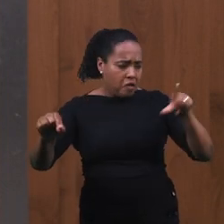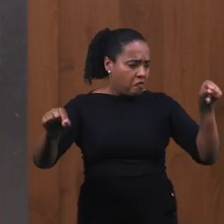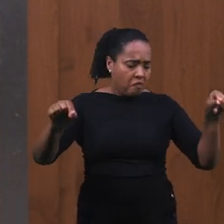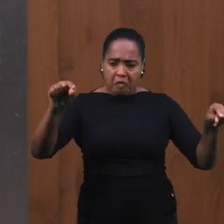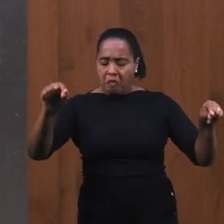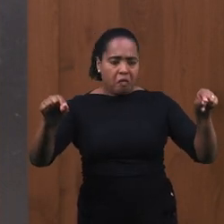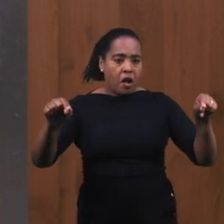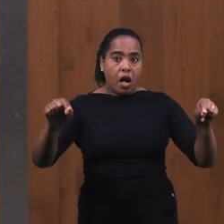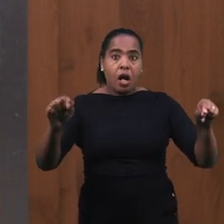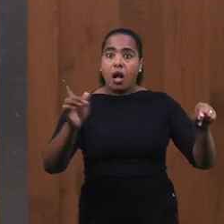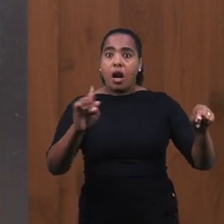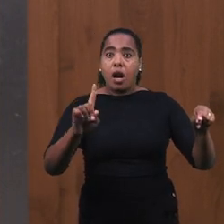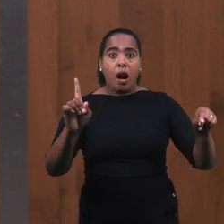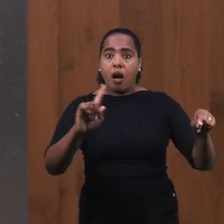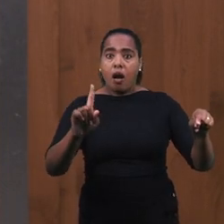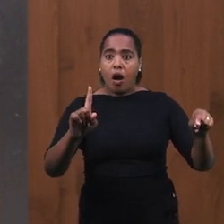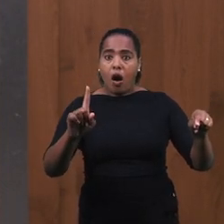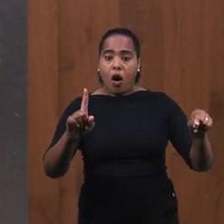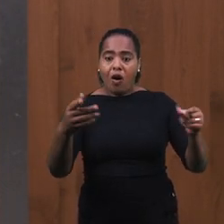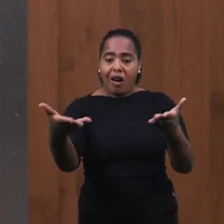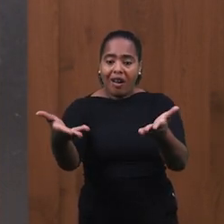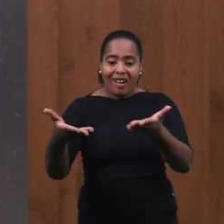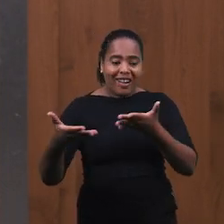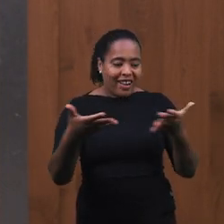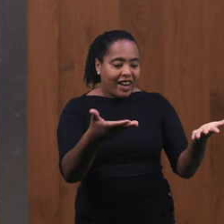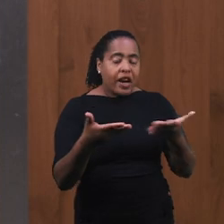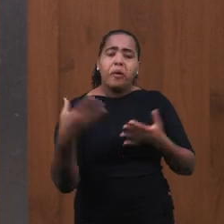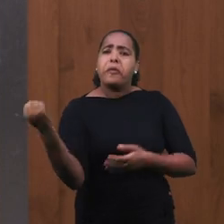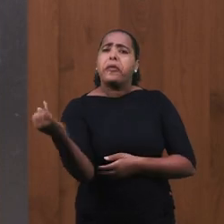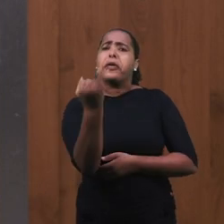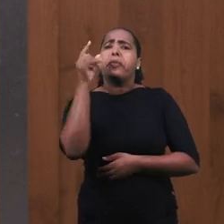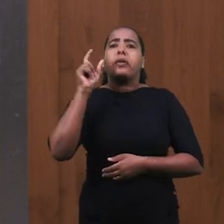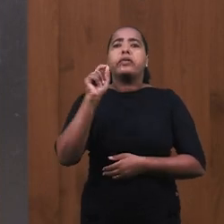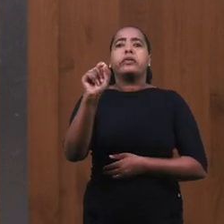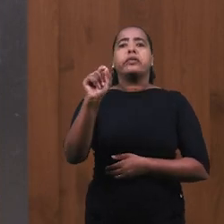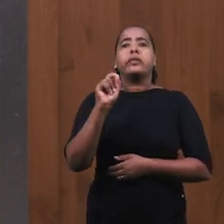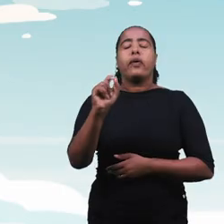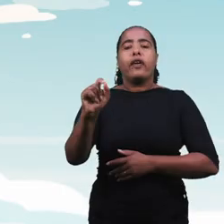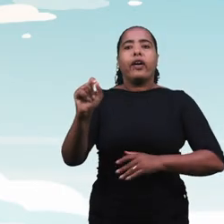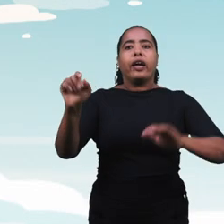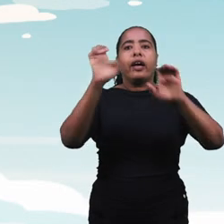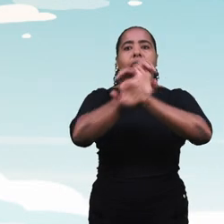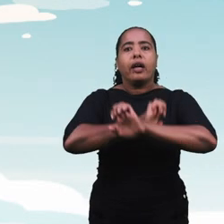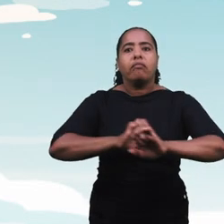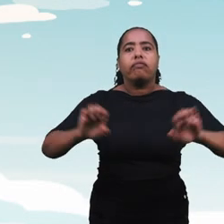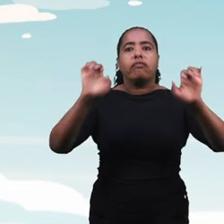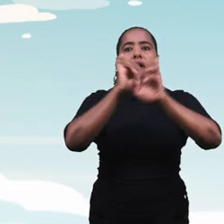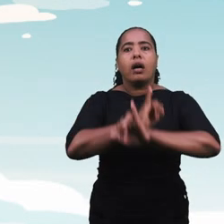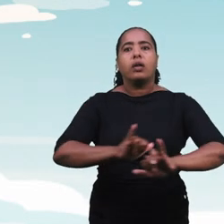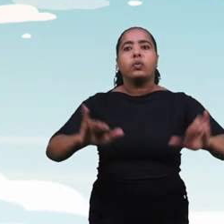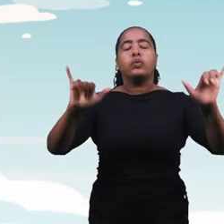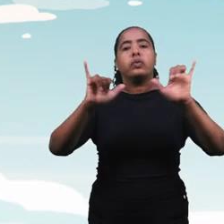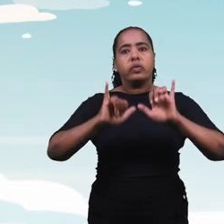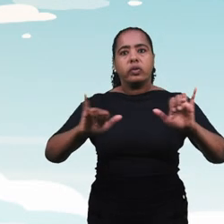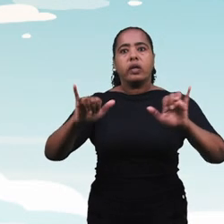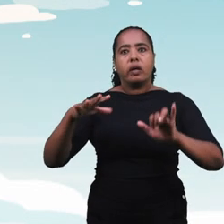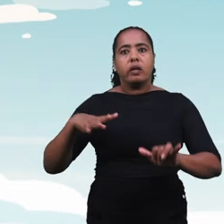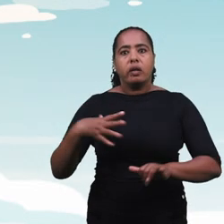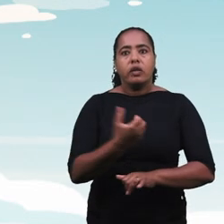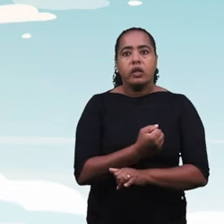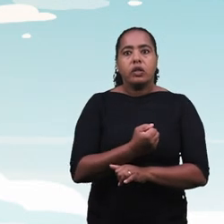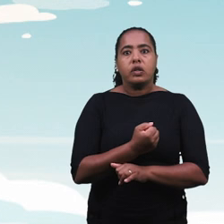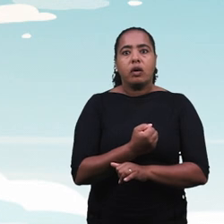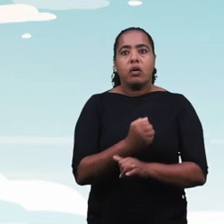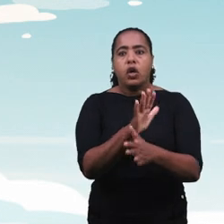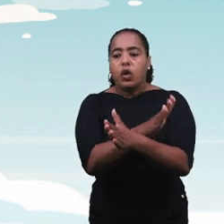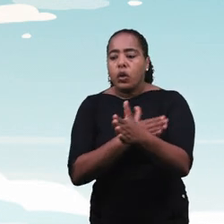qui intéressait pour le Seigneur était d'annoncer un salut. C'était que tous puissent recevoir une bénédiction parce que